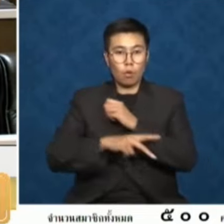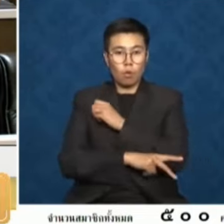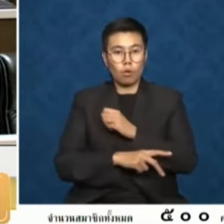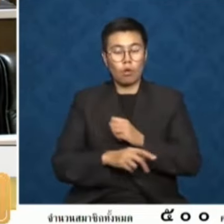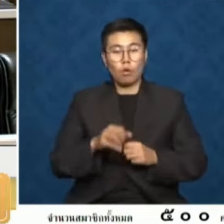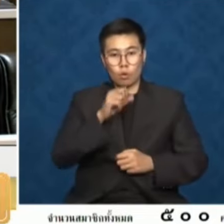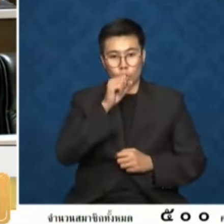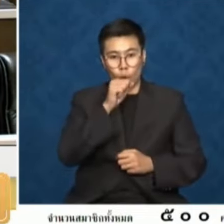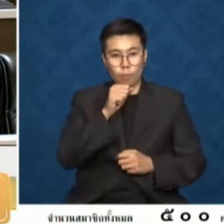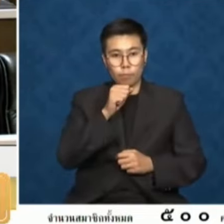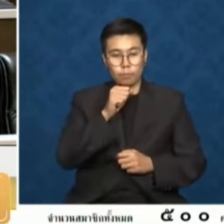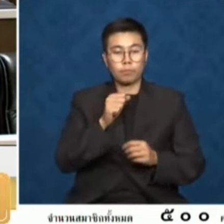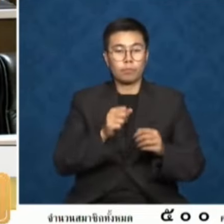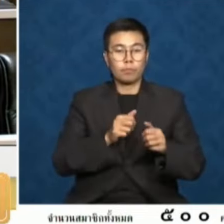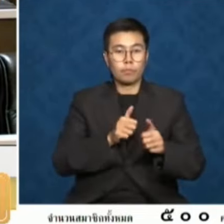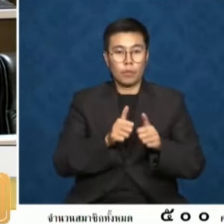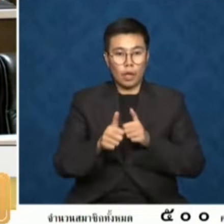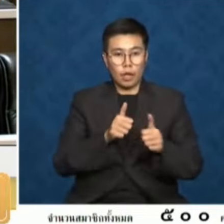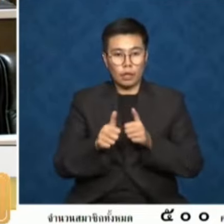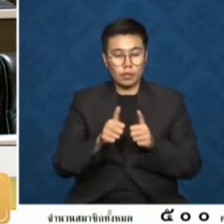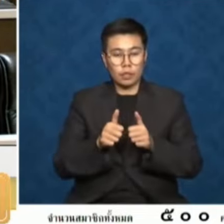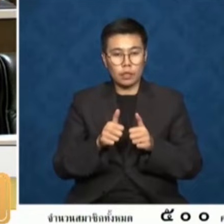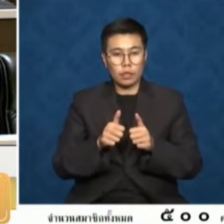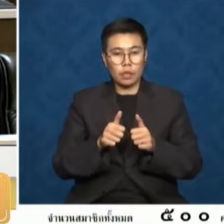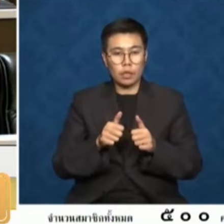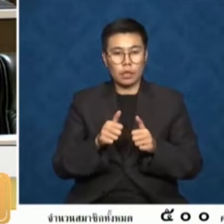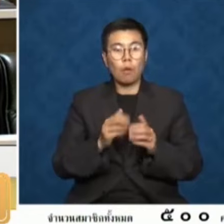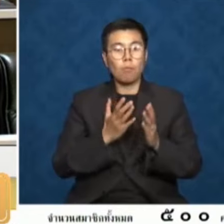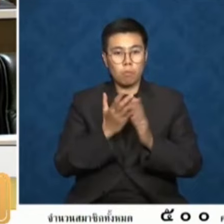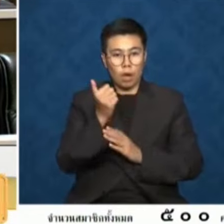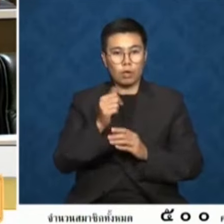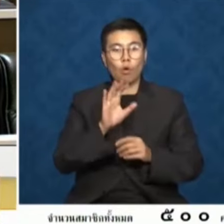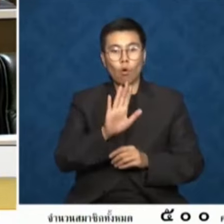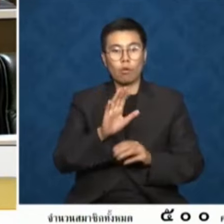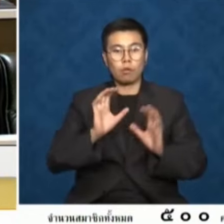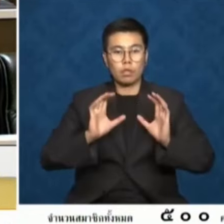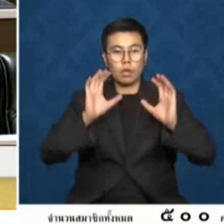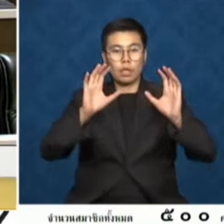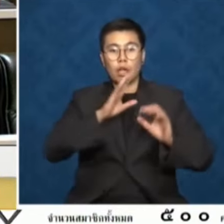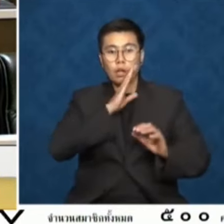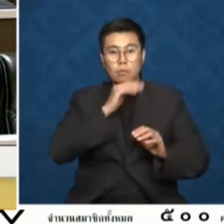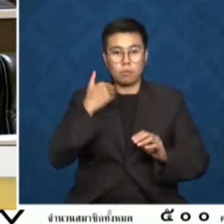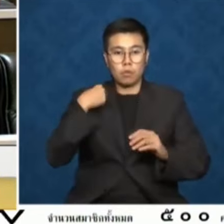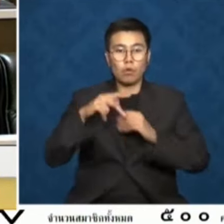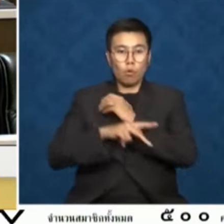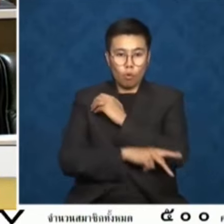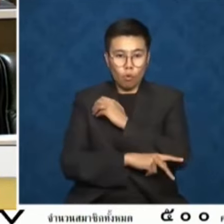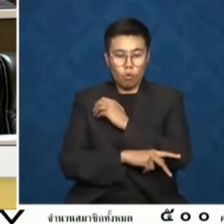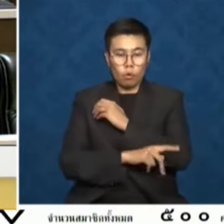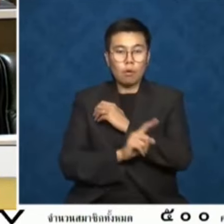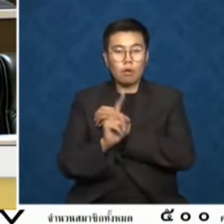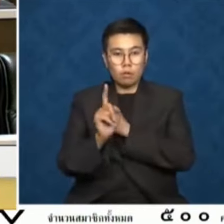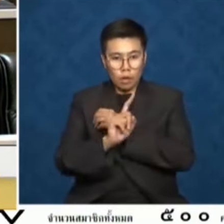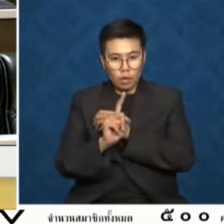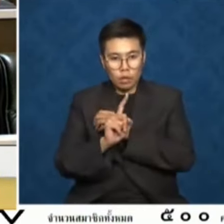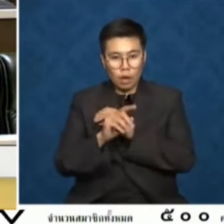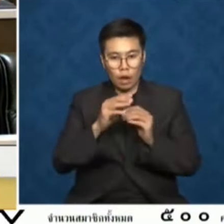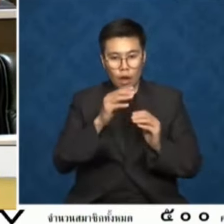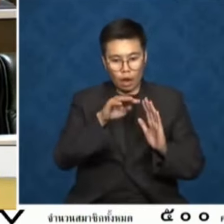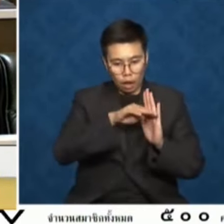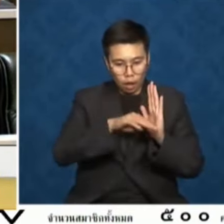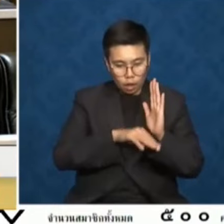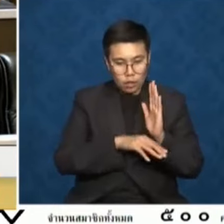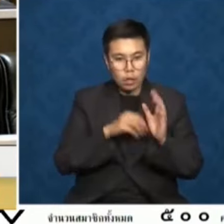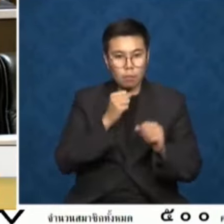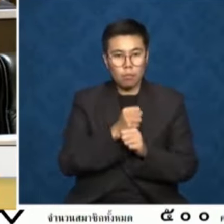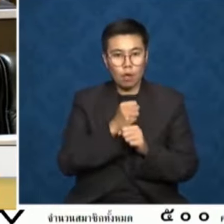บแข่งขันสอบคัดเลือกและคัดเลือกข้าราชการและพนักงานส่วนท้องถิ่นหากมีการทุจริตในส่วนใดส่วนหนึ่งอาจส่งผลกระทบ